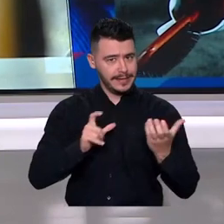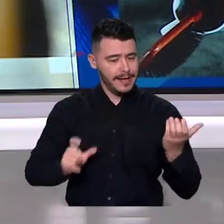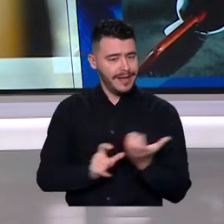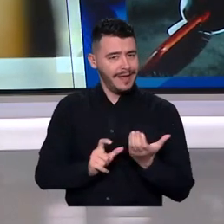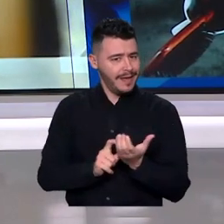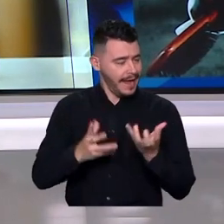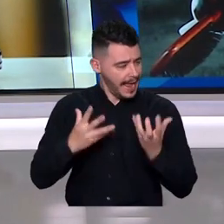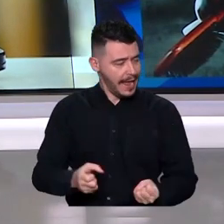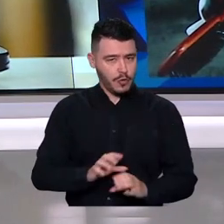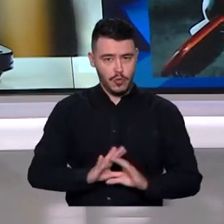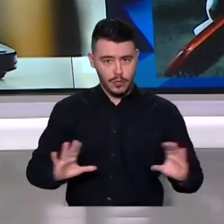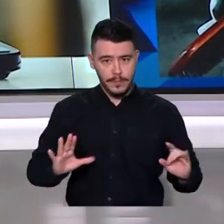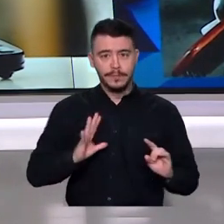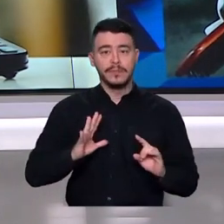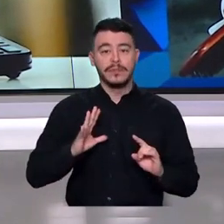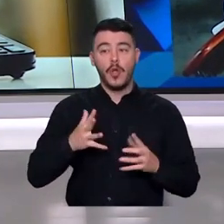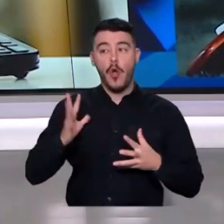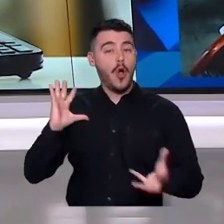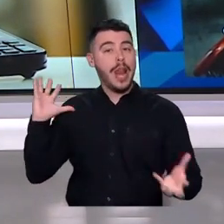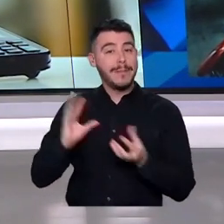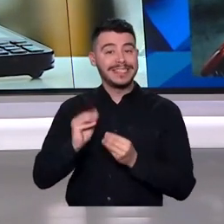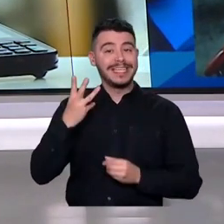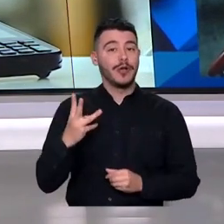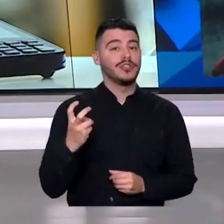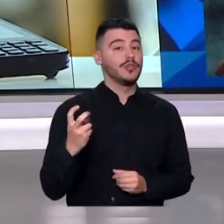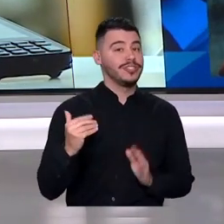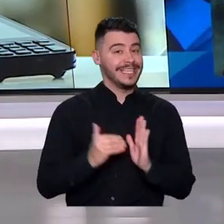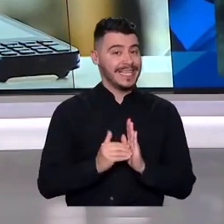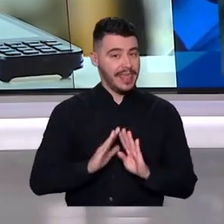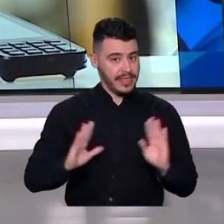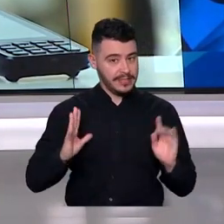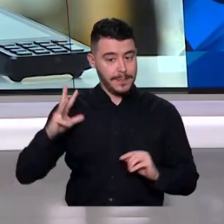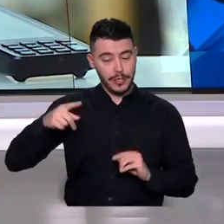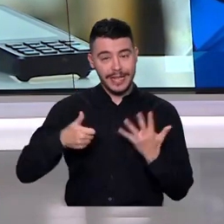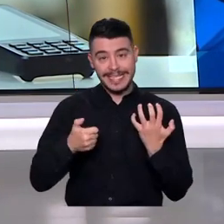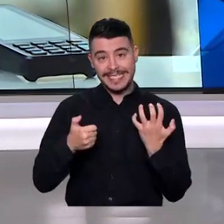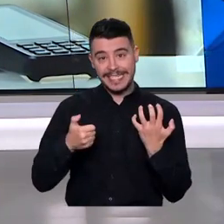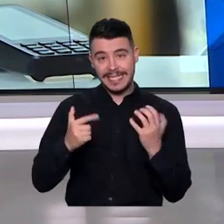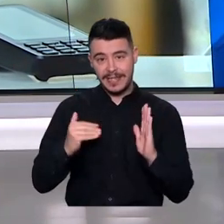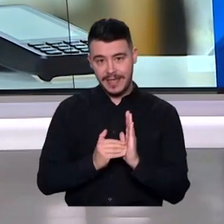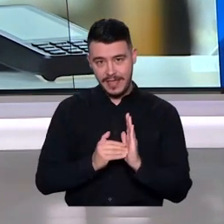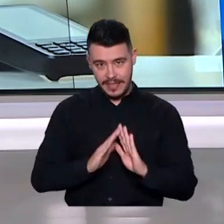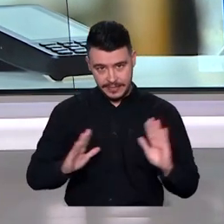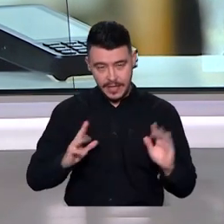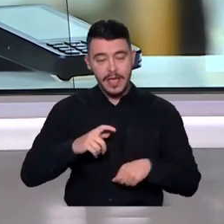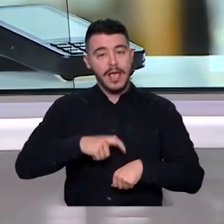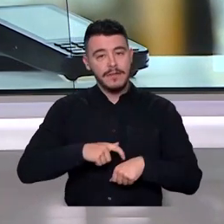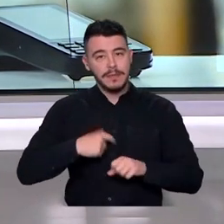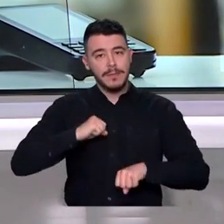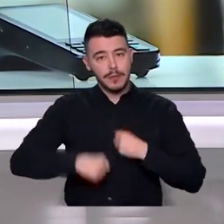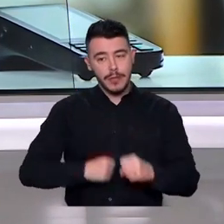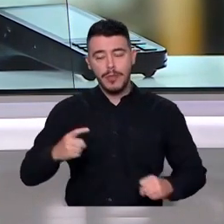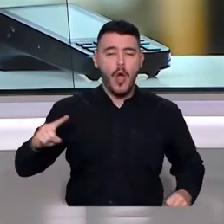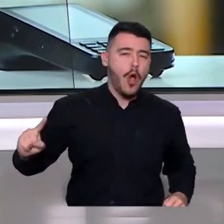συνόλου 300.000 η αναβάθμιση του λειτουργικού έχει προχωρήσει καλύτερα έχουμε φτάσει στο 85% αυτή γίνεται και από απόσταση γι αυτό και